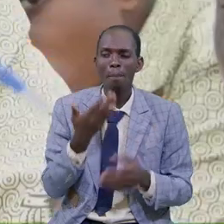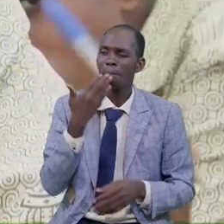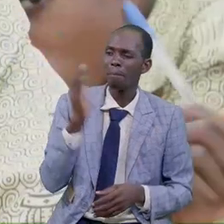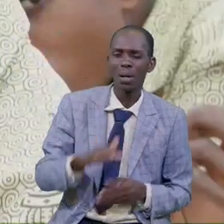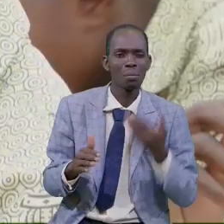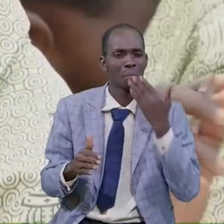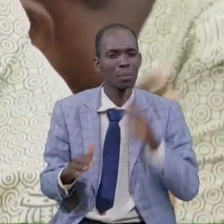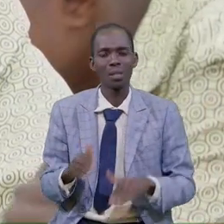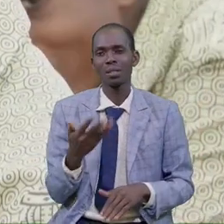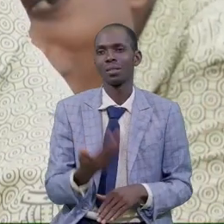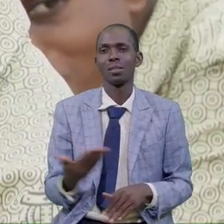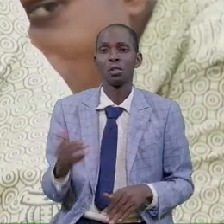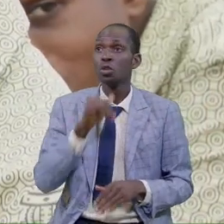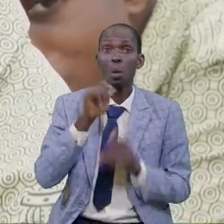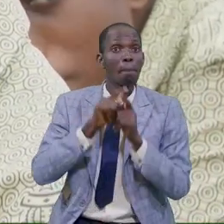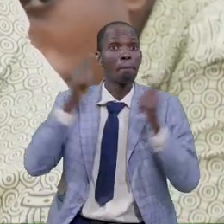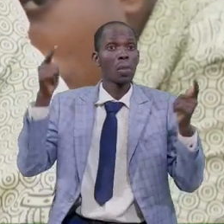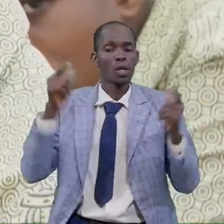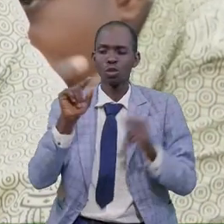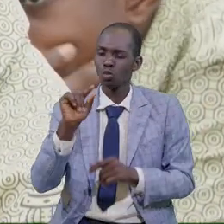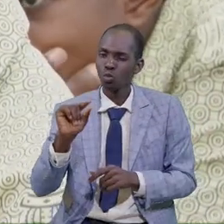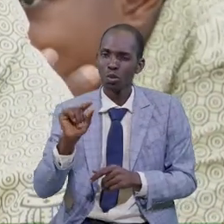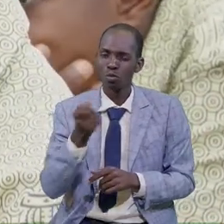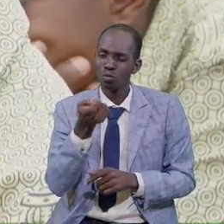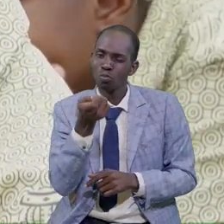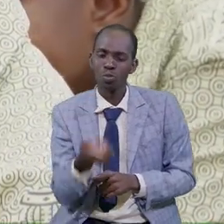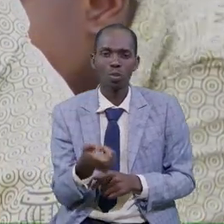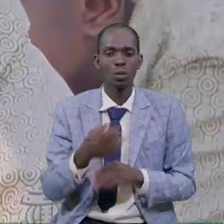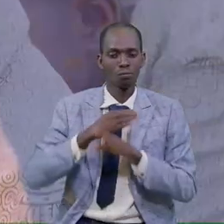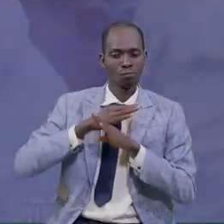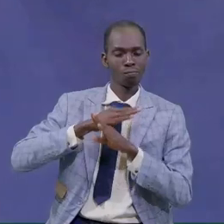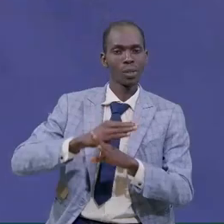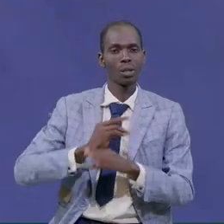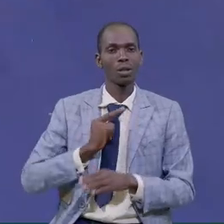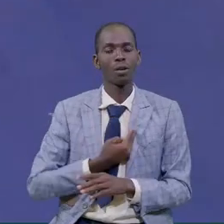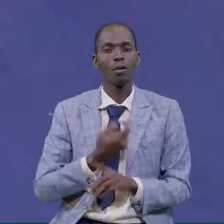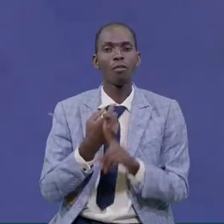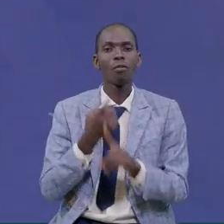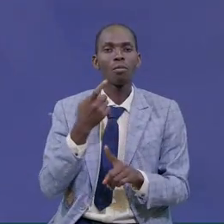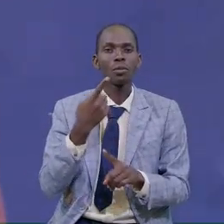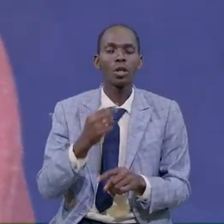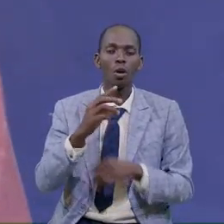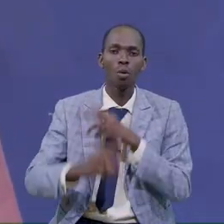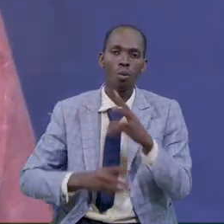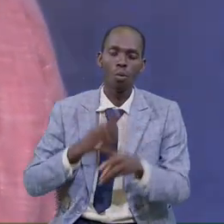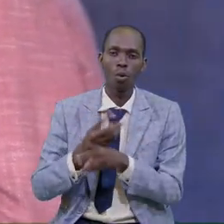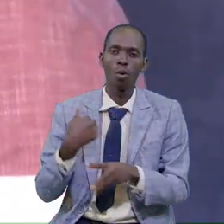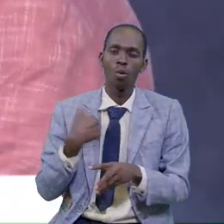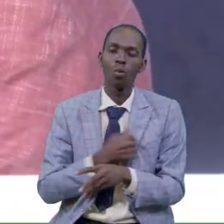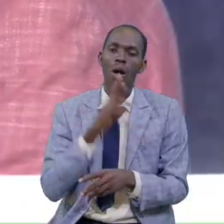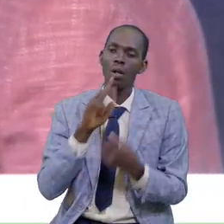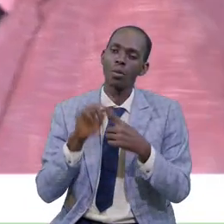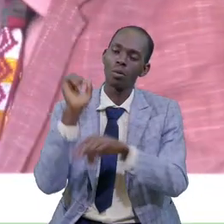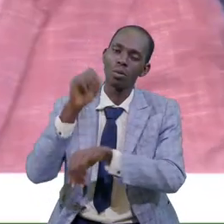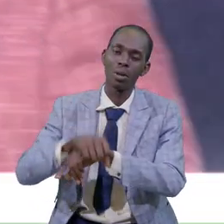d'ailleurs, pas trop grandes, petites, nous détournent du monde que devons vaincre. C'est quoi nous